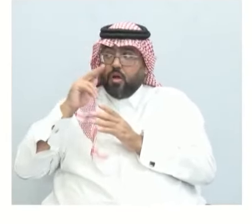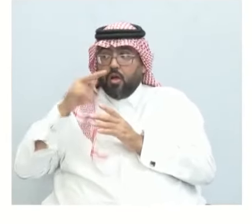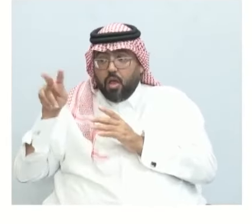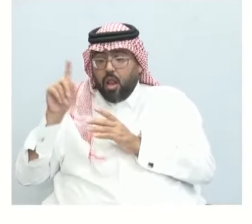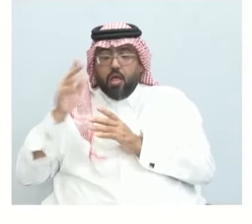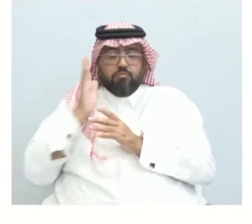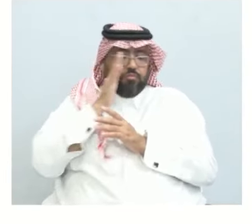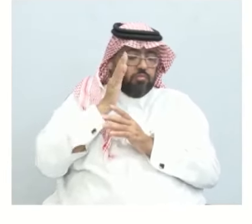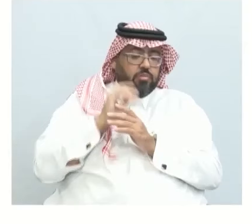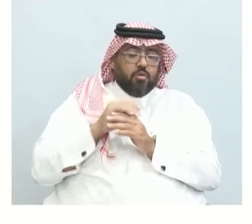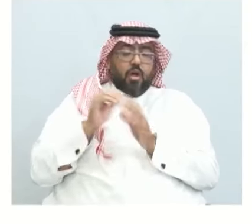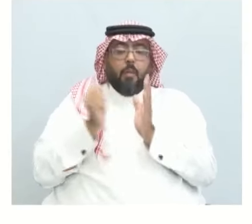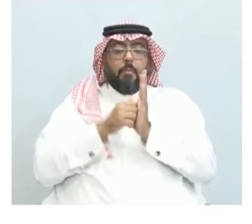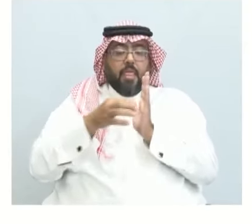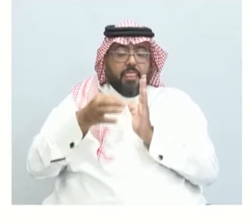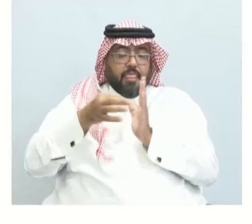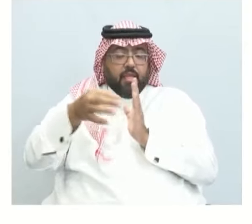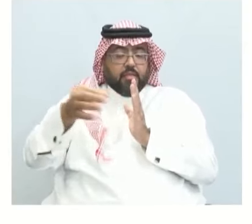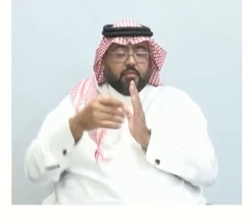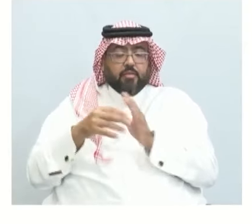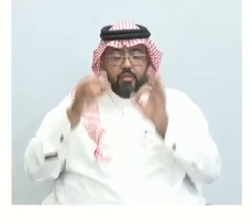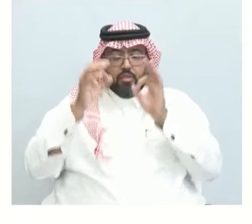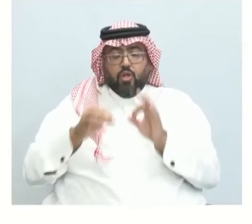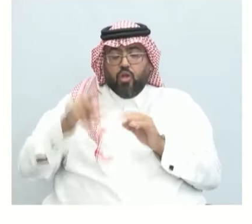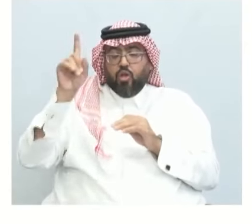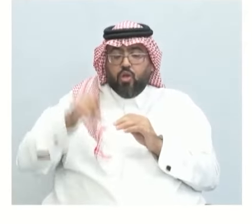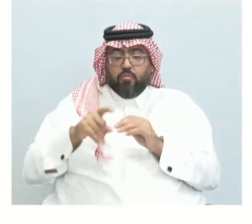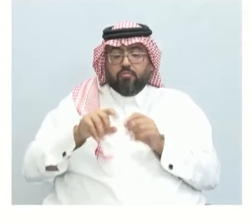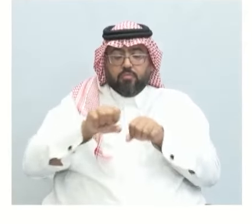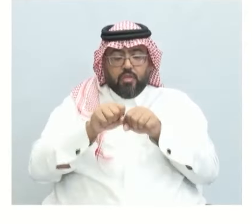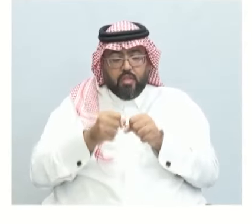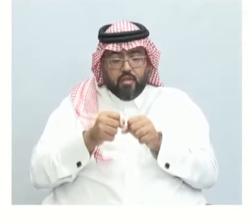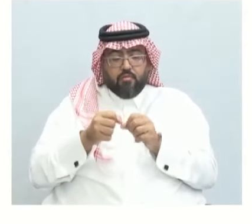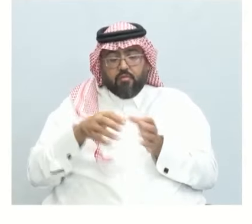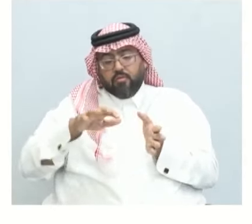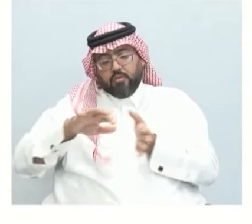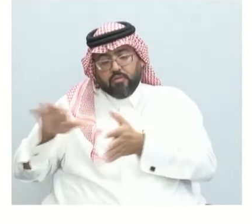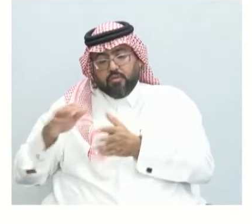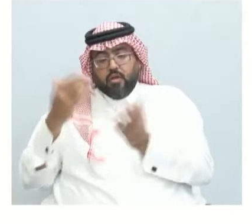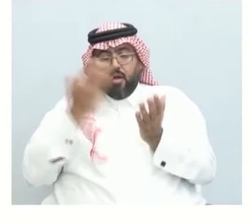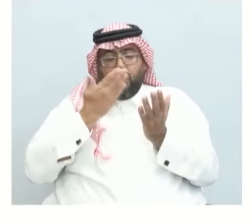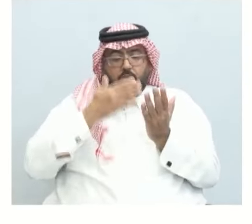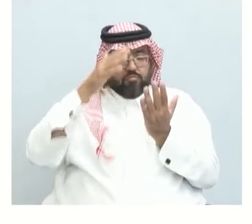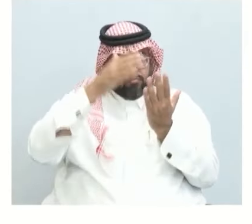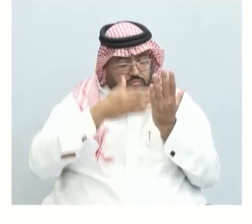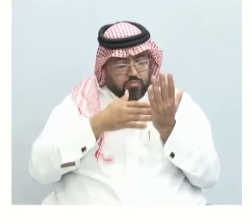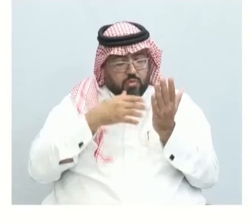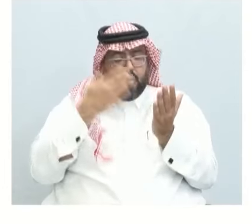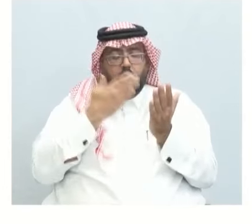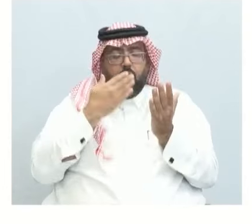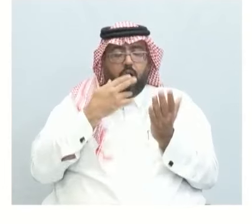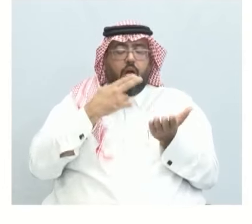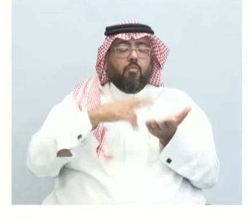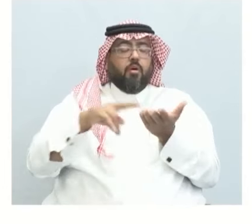والجار اوصيكم بالجار ان له يو من الدهر يثنيه فينصرف اقرا هذه الابيات قراءه معبره